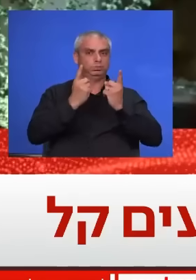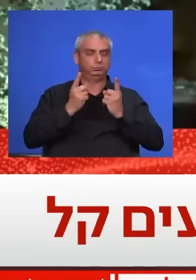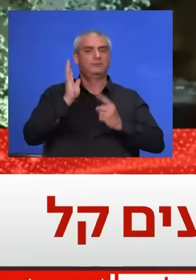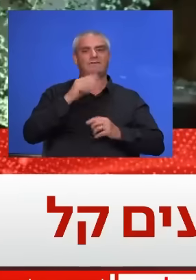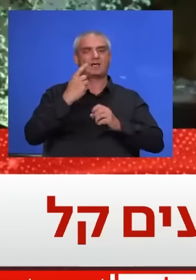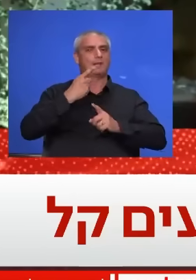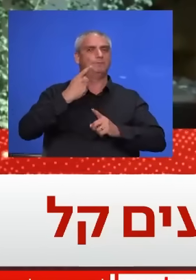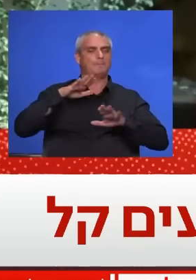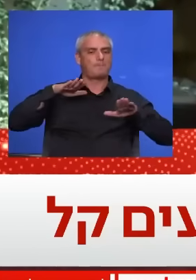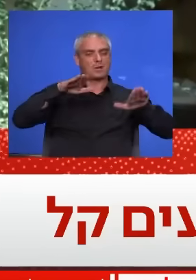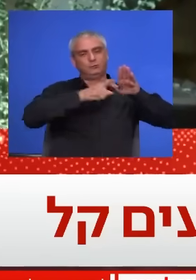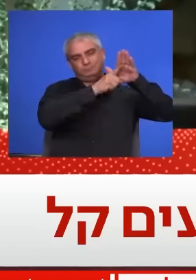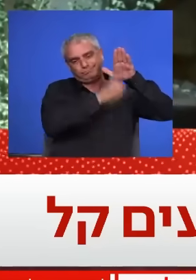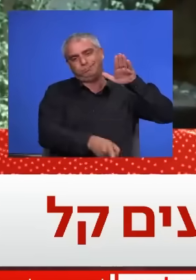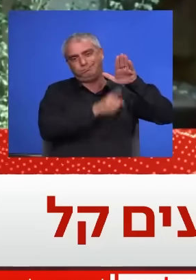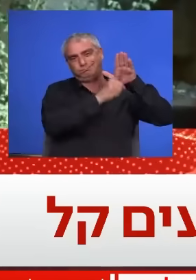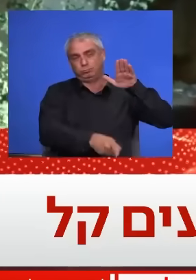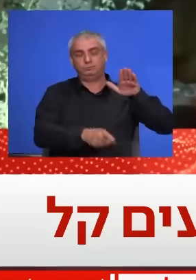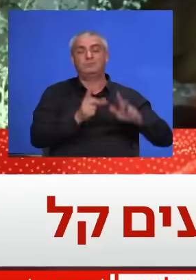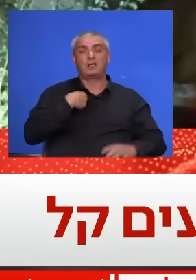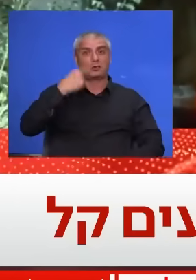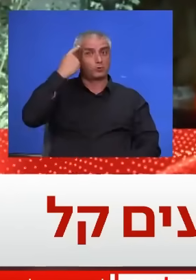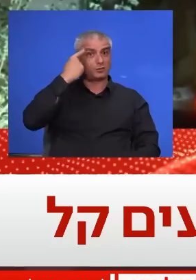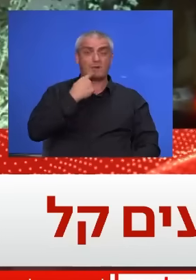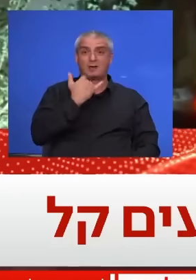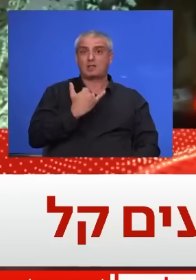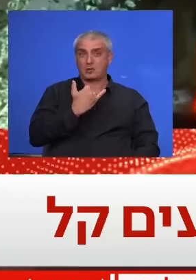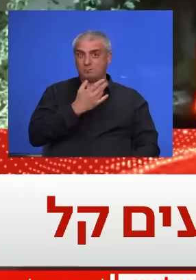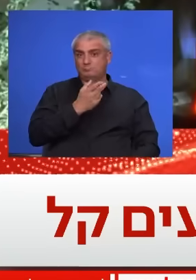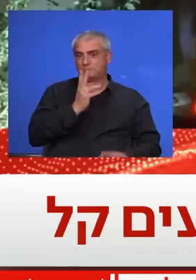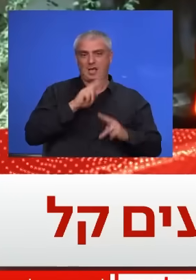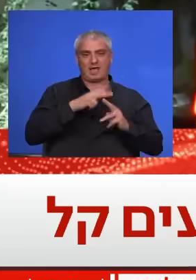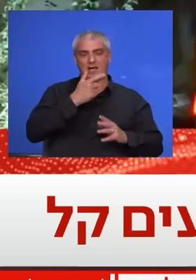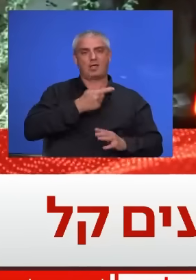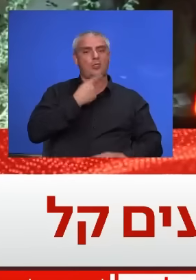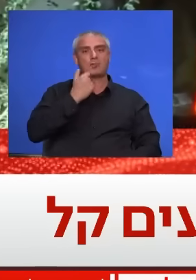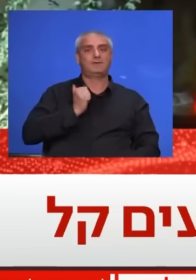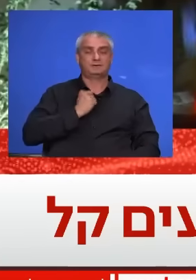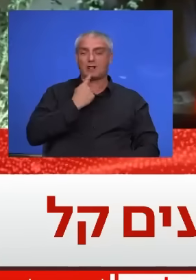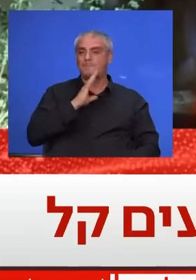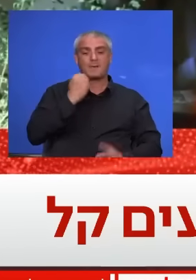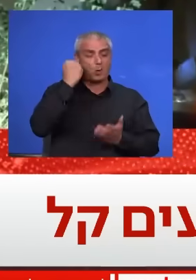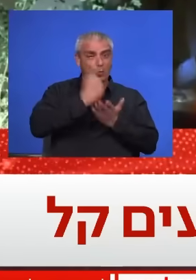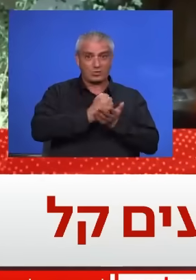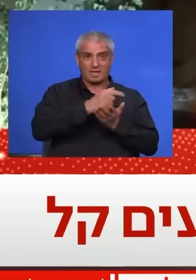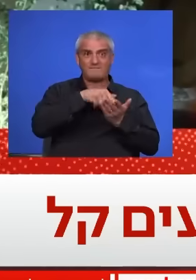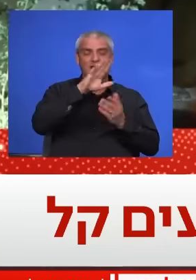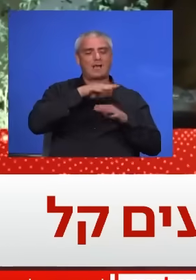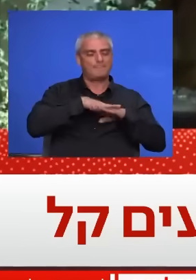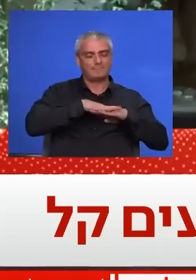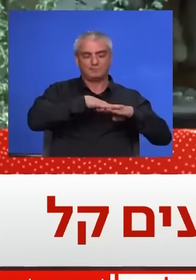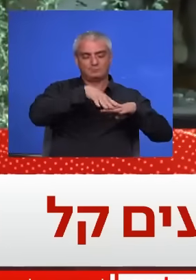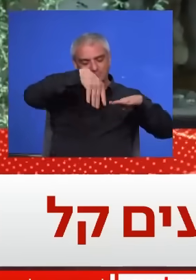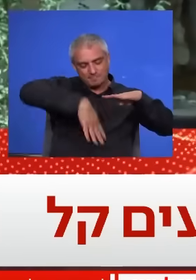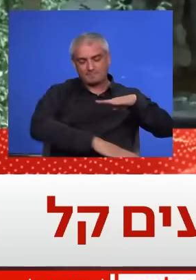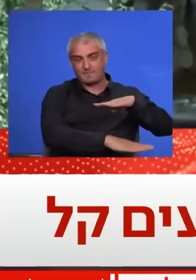קרב. אנחנו כן יודעים להגיד היום, גם אחרי ההצהרה של דובר צה"ל, שמה שהותקף זה גם תוואי תת-קרקעי, קרי מנהרות.